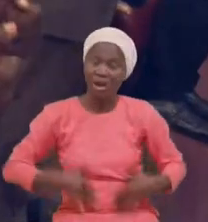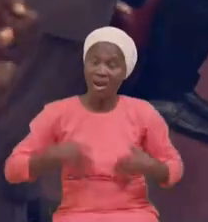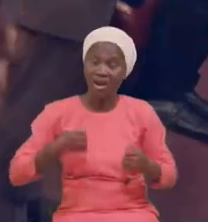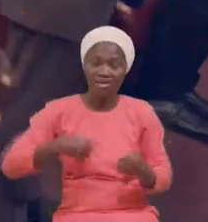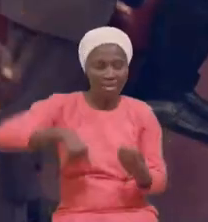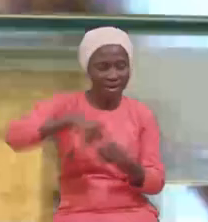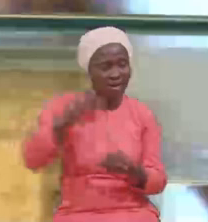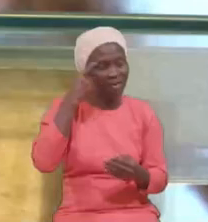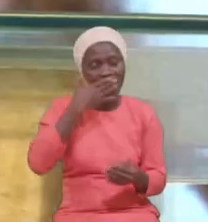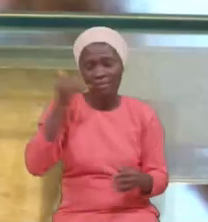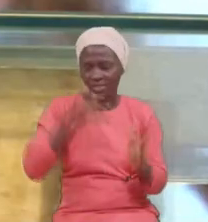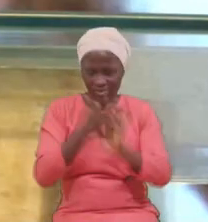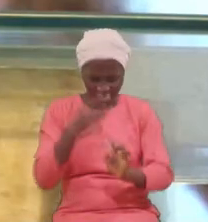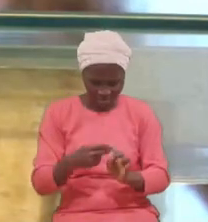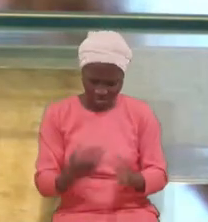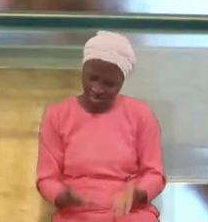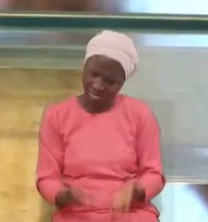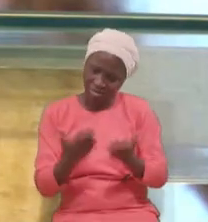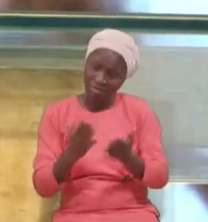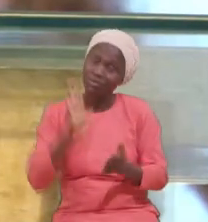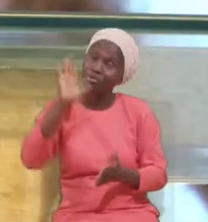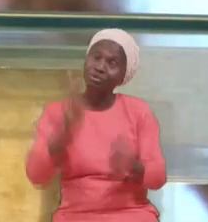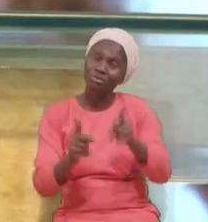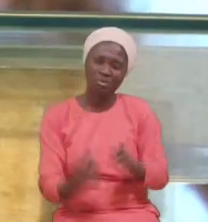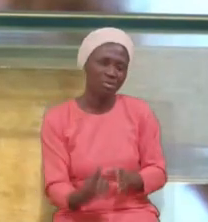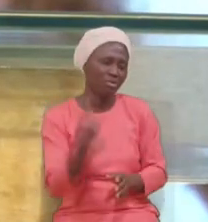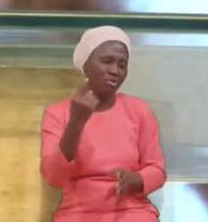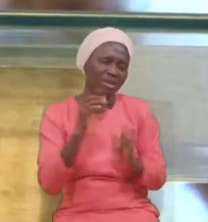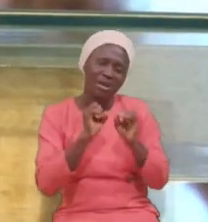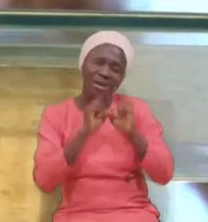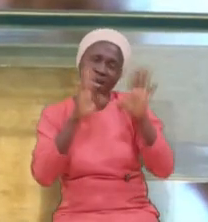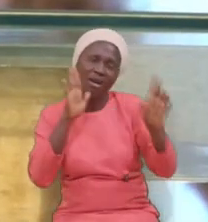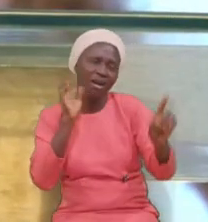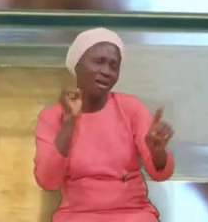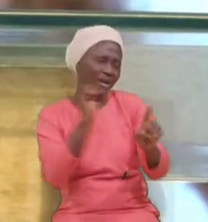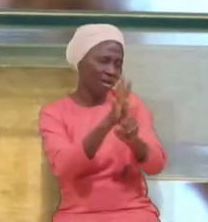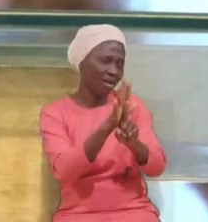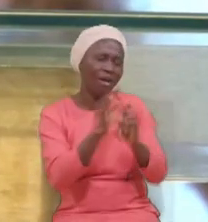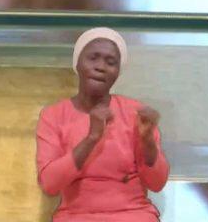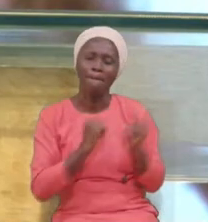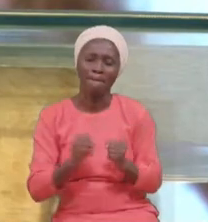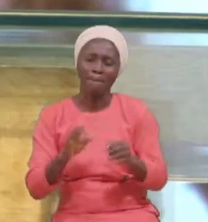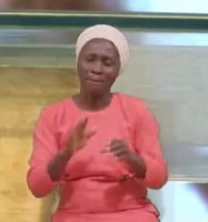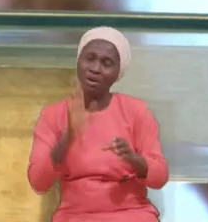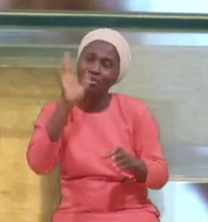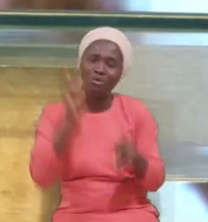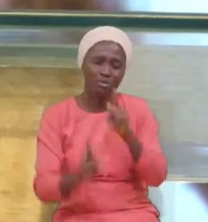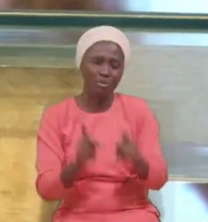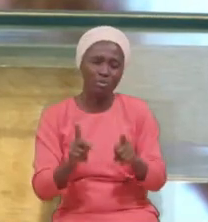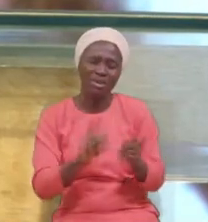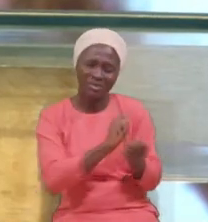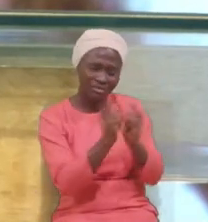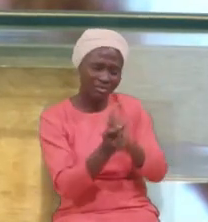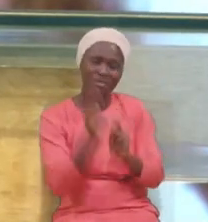Transforme nos vies en meilleures. Élève ton peuple. Illumine ton peuple. Fortifie ton